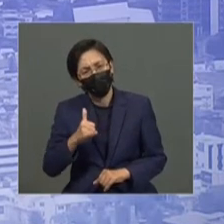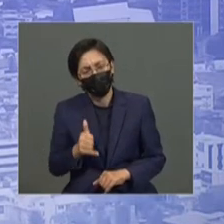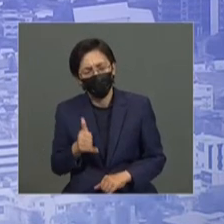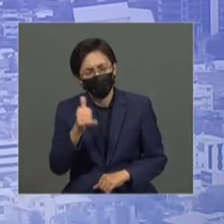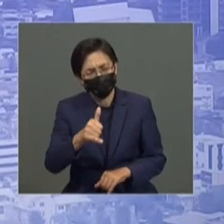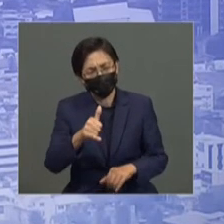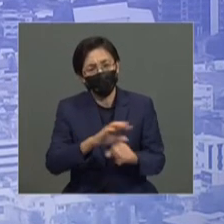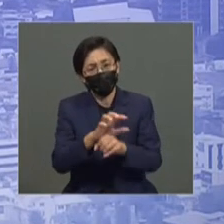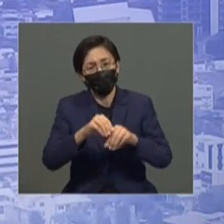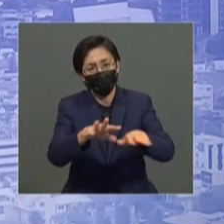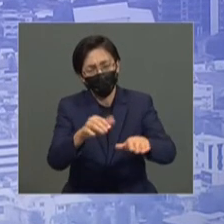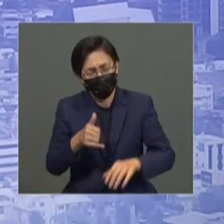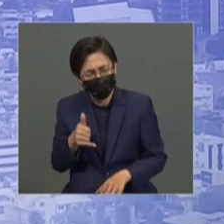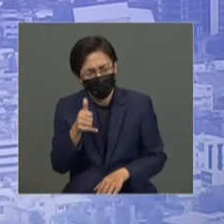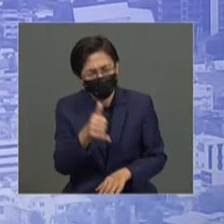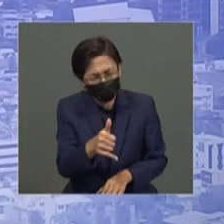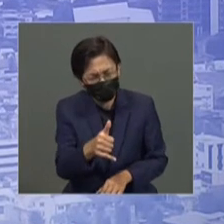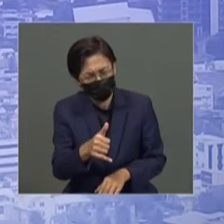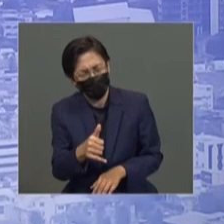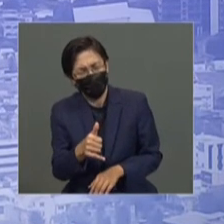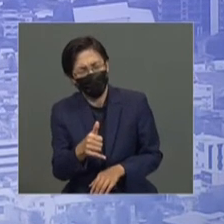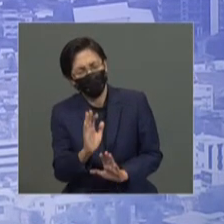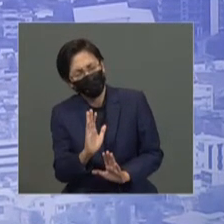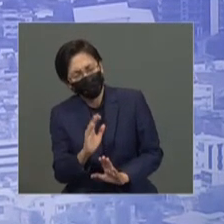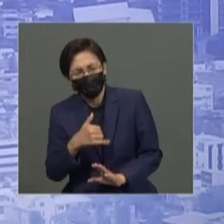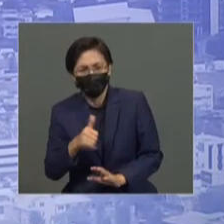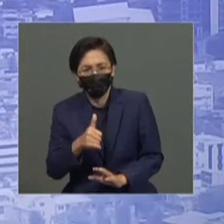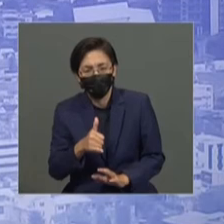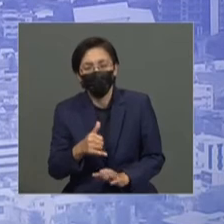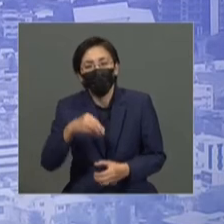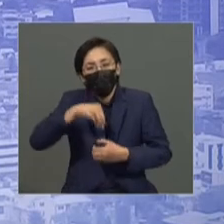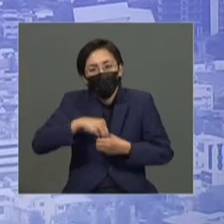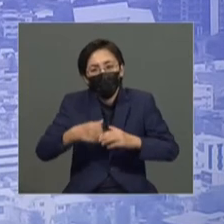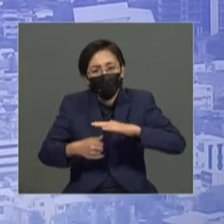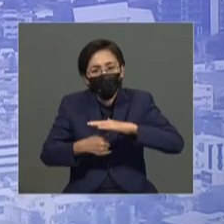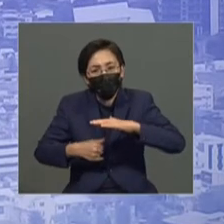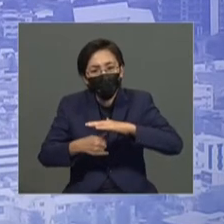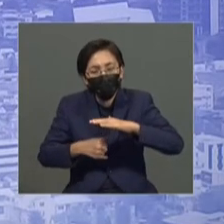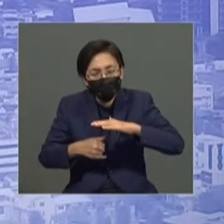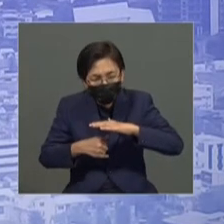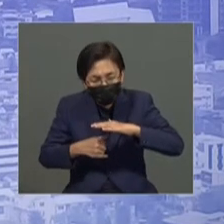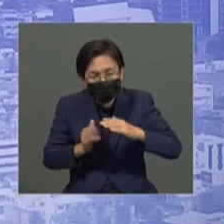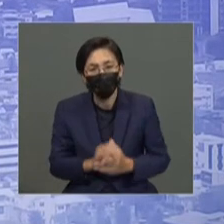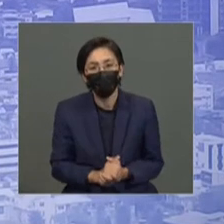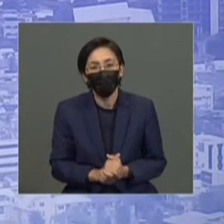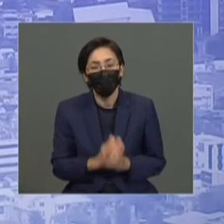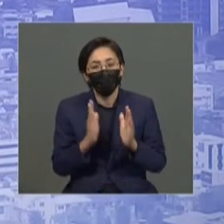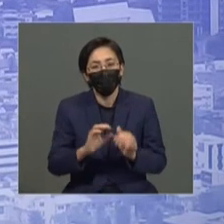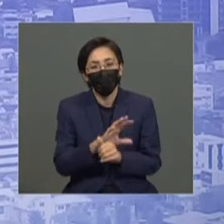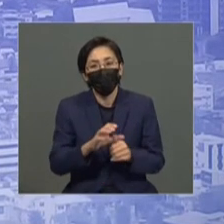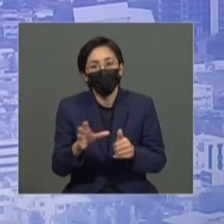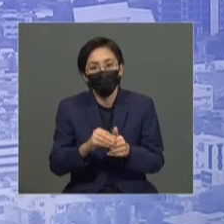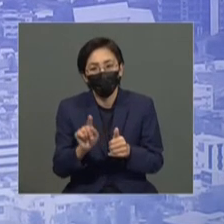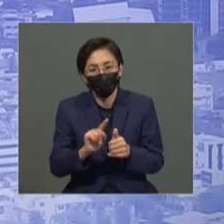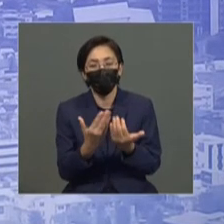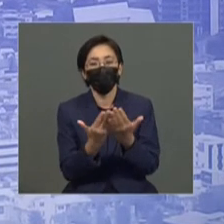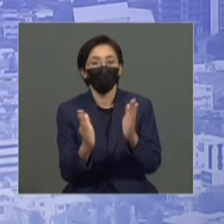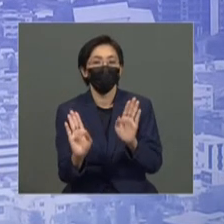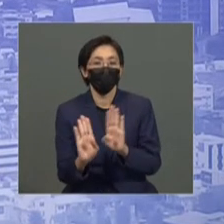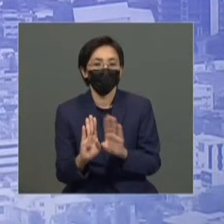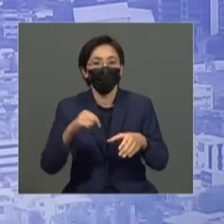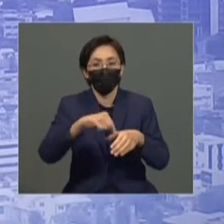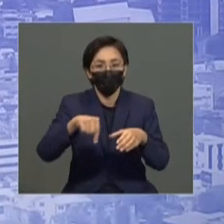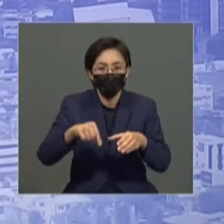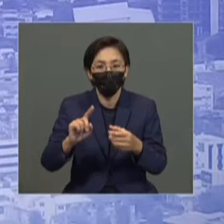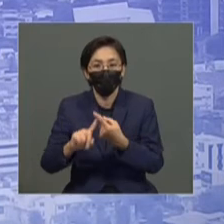ในพื้นที่เสี่ยงขอให้ท่านกักตัวโดยเฉพาะอย่างยิ่งนะคะเราเห็นมากขึ้นในส่วนของการติดเชื้อในสมาชิกครอบครัว